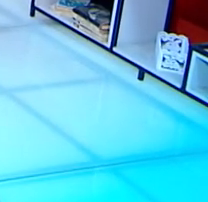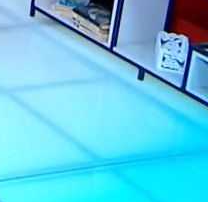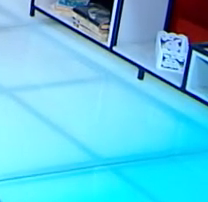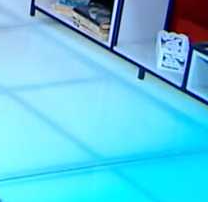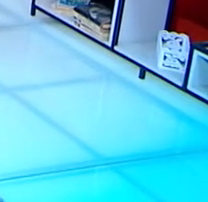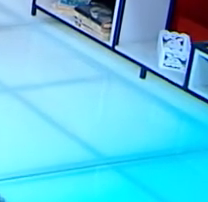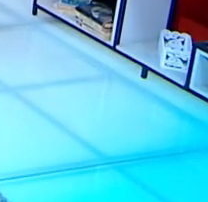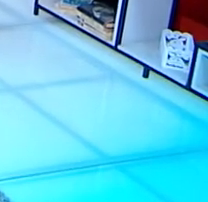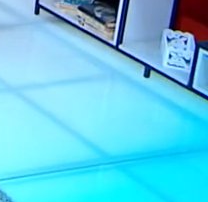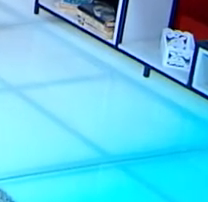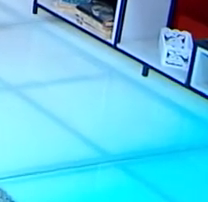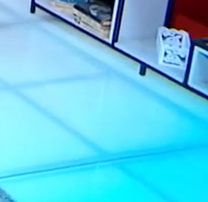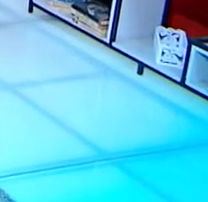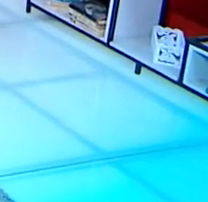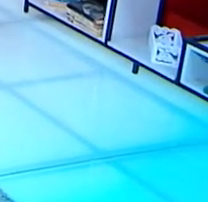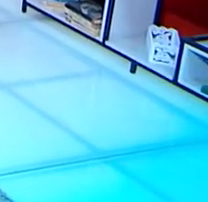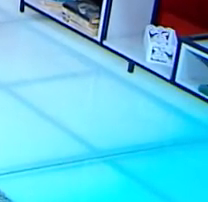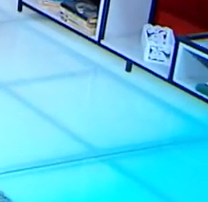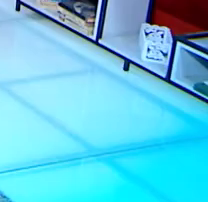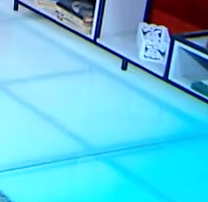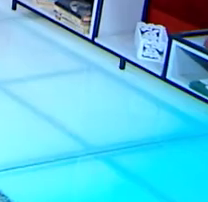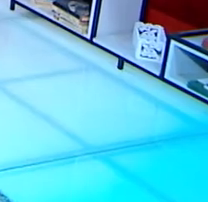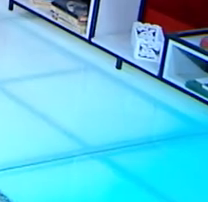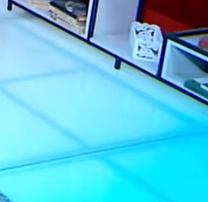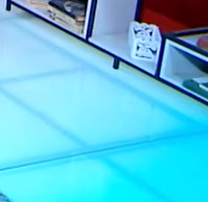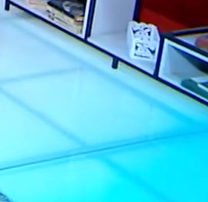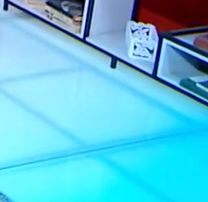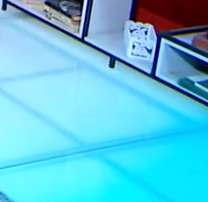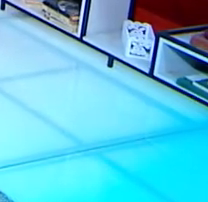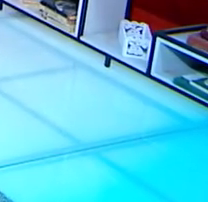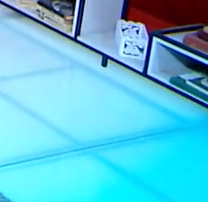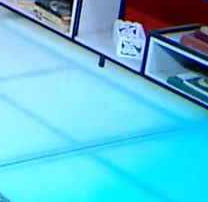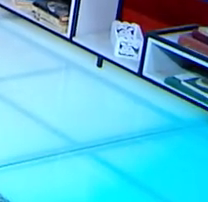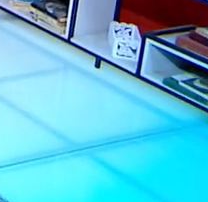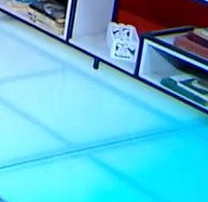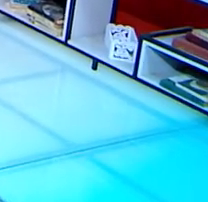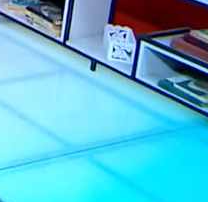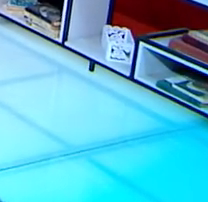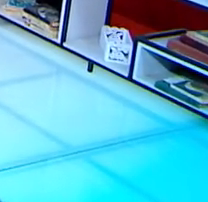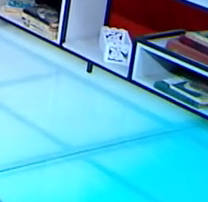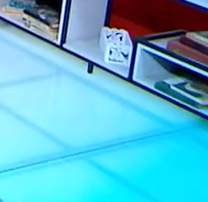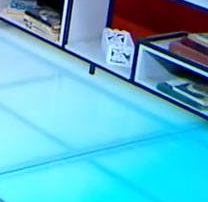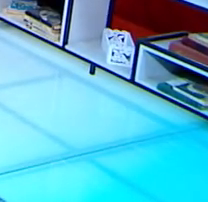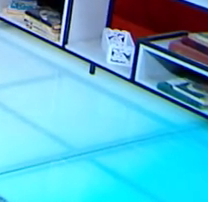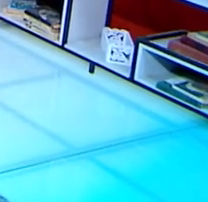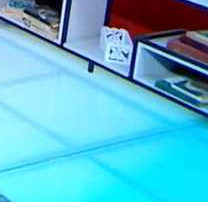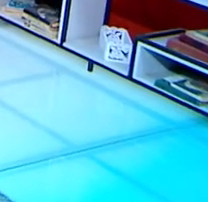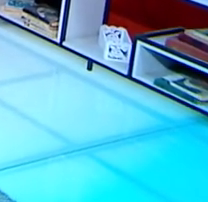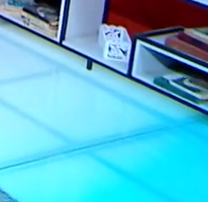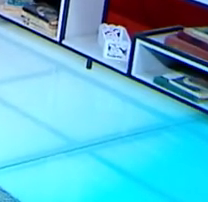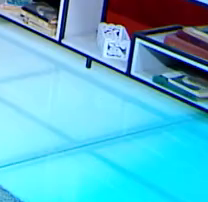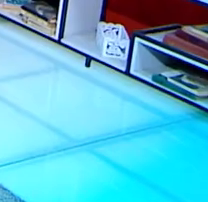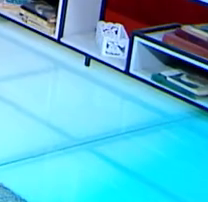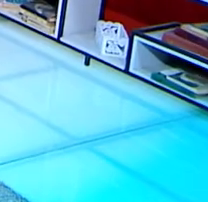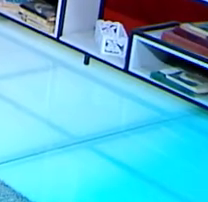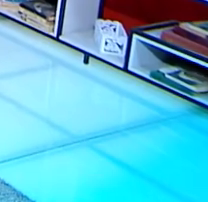მთელი და წილადი. აბა ნახოთ სწორია თუ არა. რა თქმა უნდა სწორია. იმიტომ რომ ერთ მიამ შემთხვევაში წარმოვიდგენ როგორც